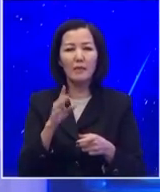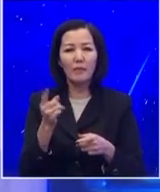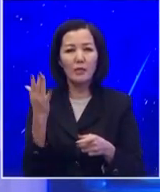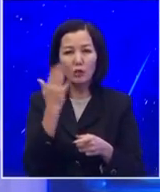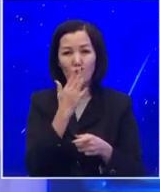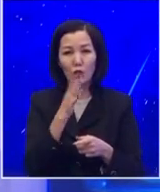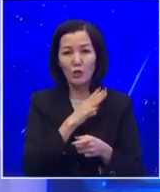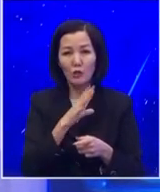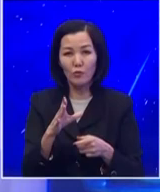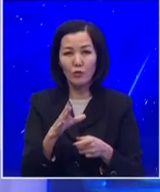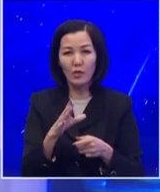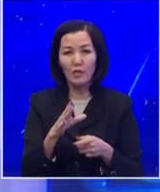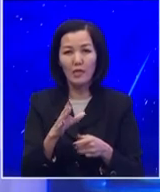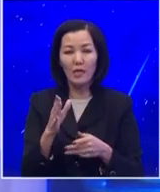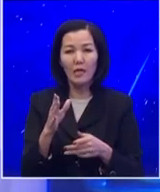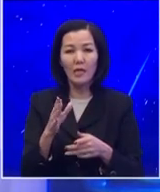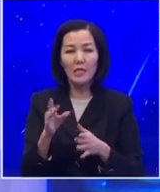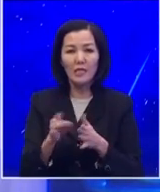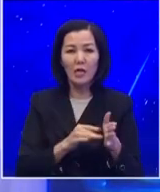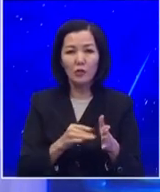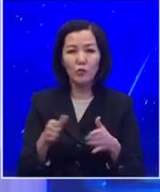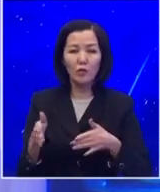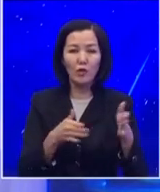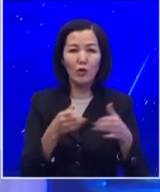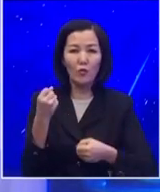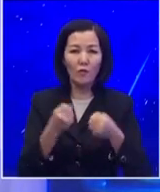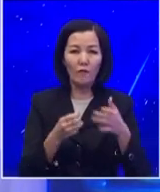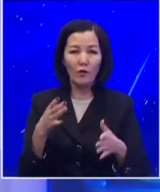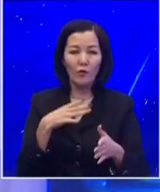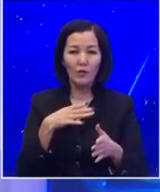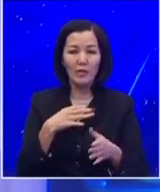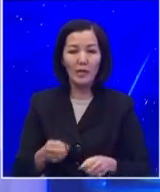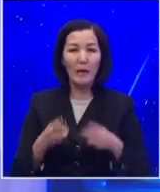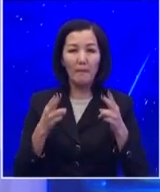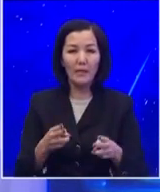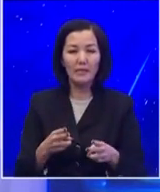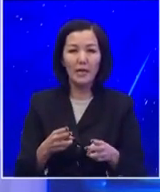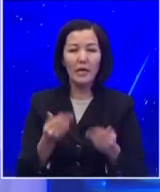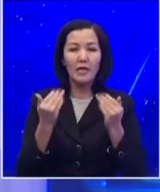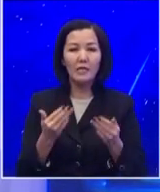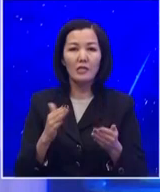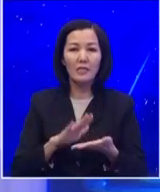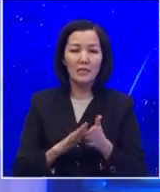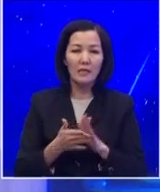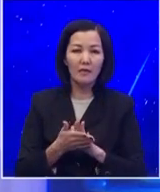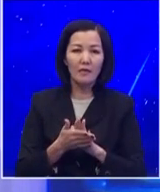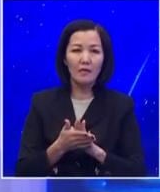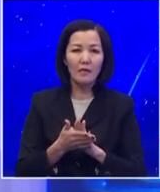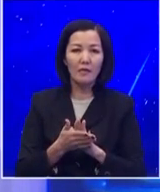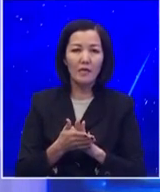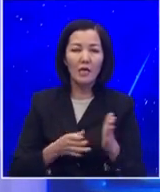служб спасения, тем самым подвергнув свою жизнь опасности. Какова сейчас обстановка на дорогах областного